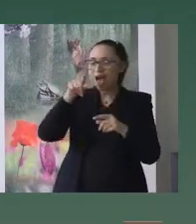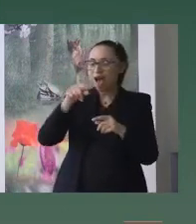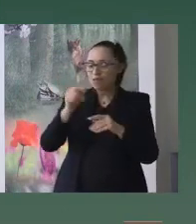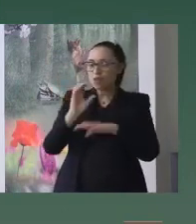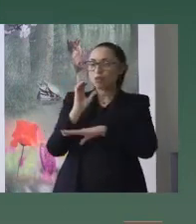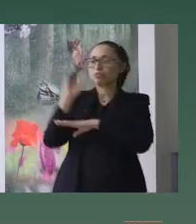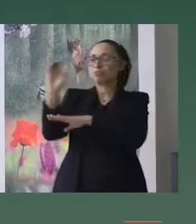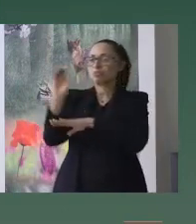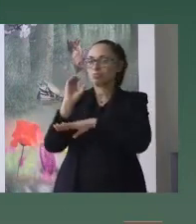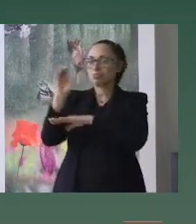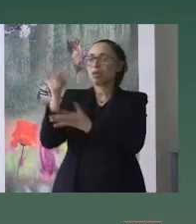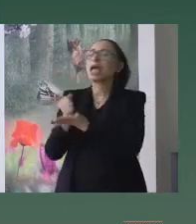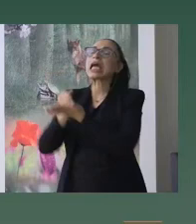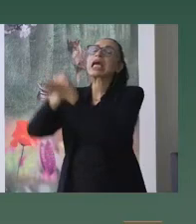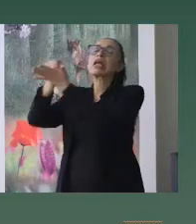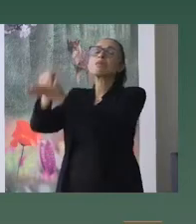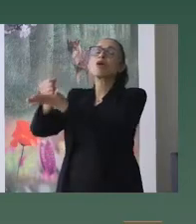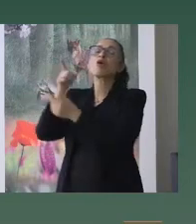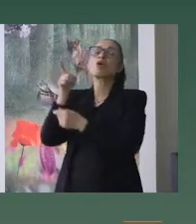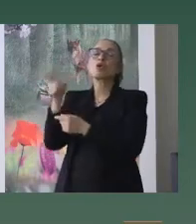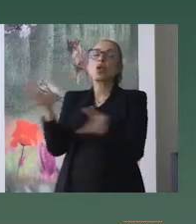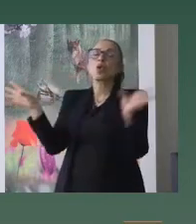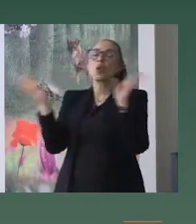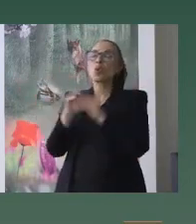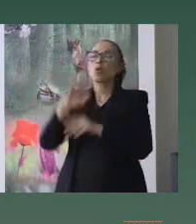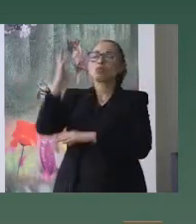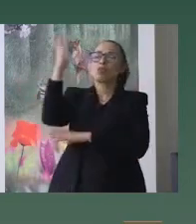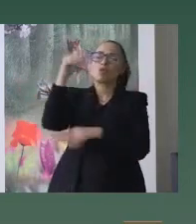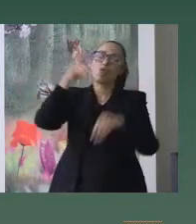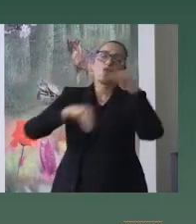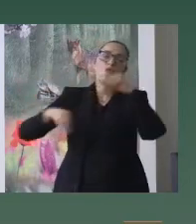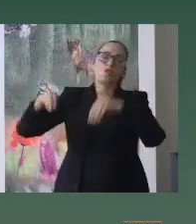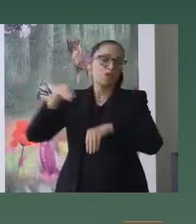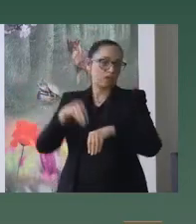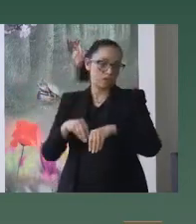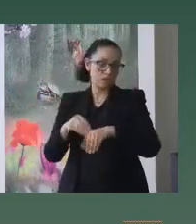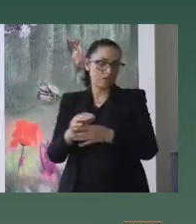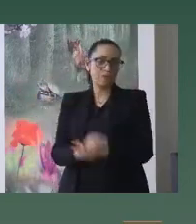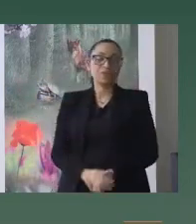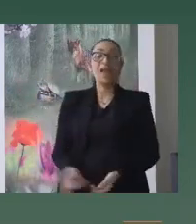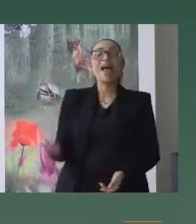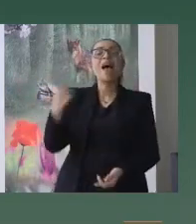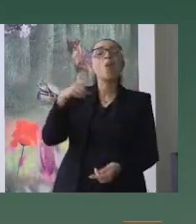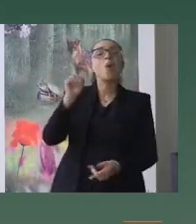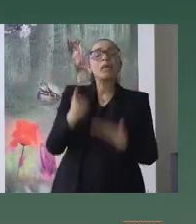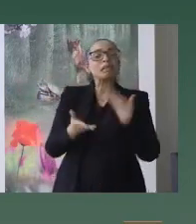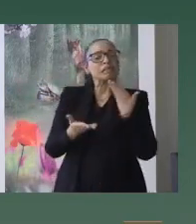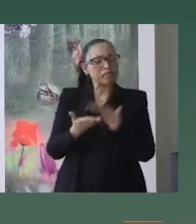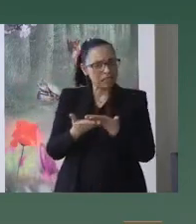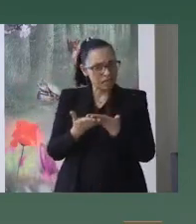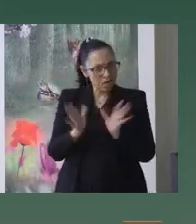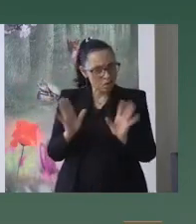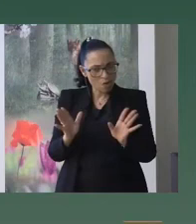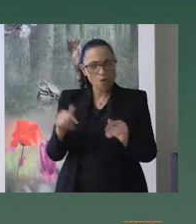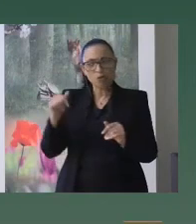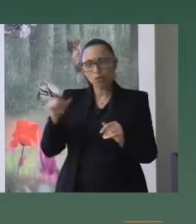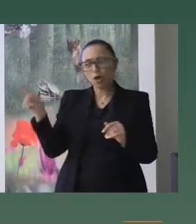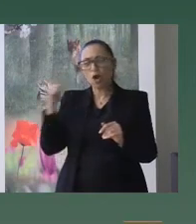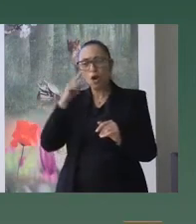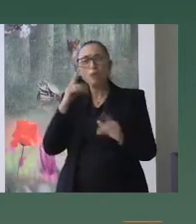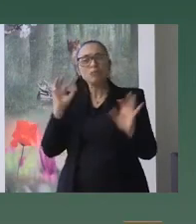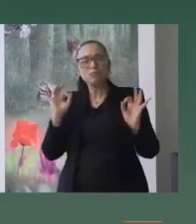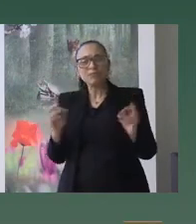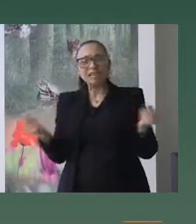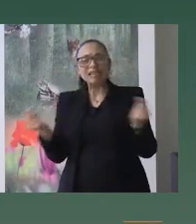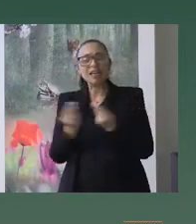έργα δέντροφύτευσης με εκπαιδευτικό στοιχείο ταυτόχρονα. Ένα άλλο στοιχείο που νομίζω έρχεται και σε αυτά που